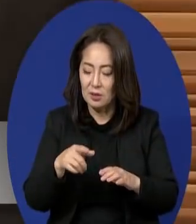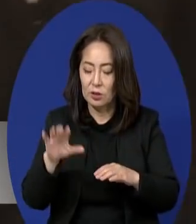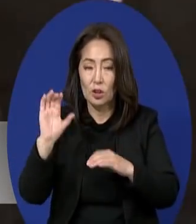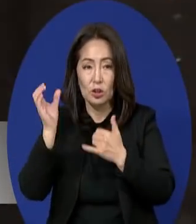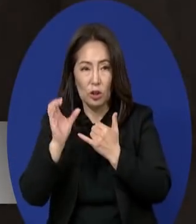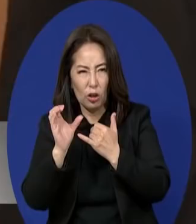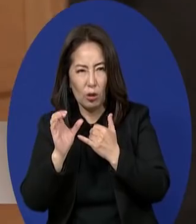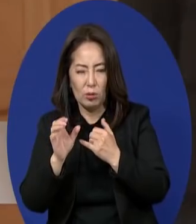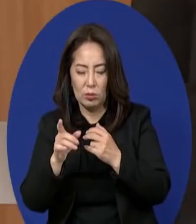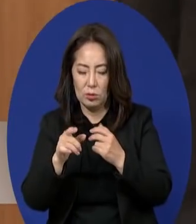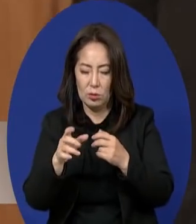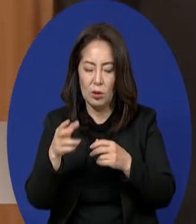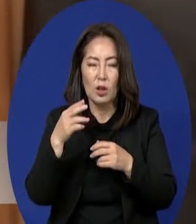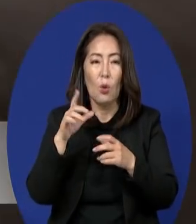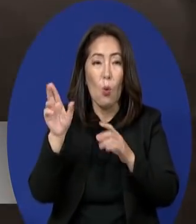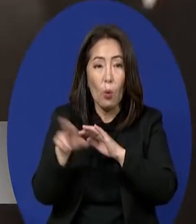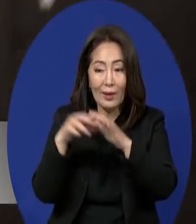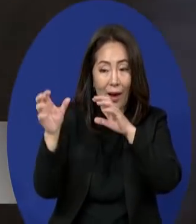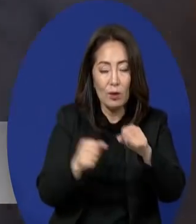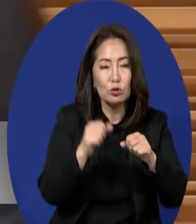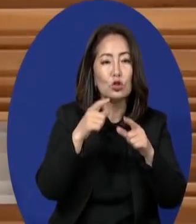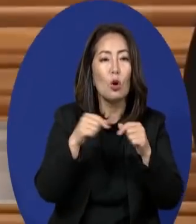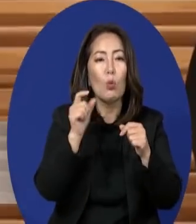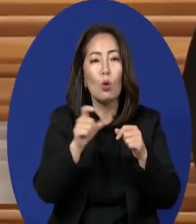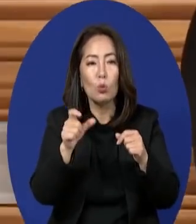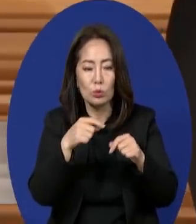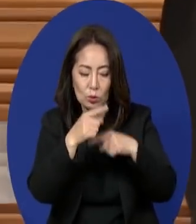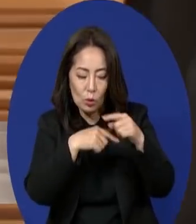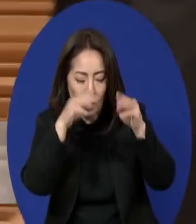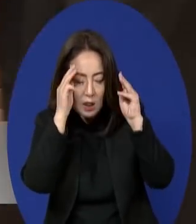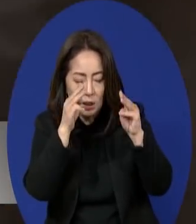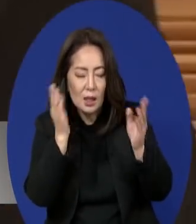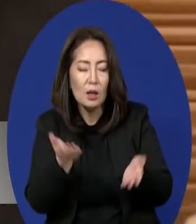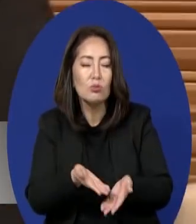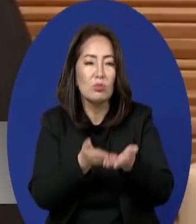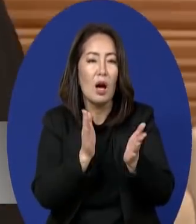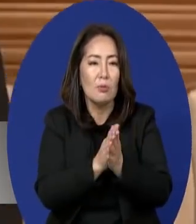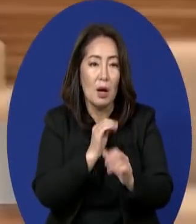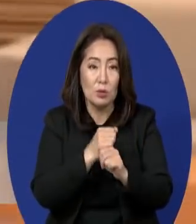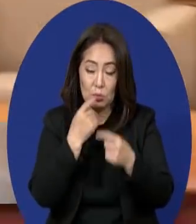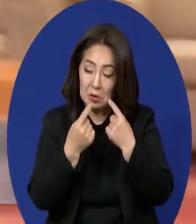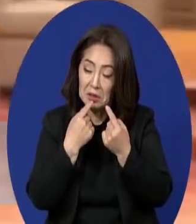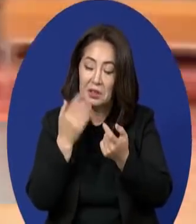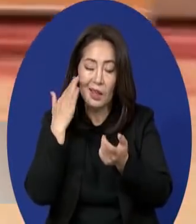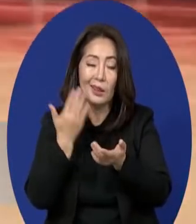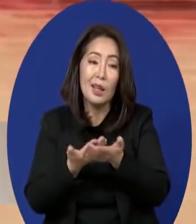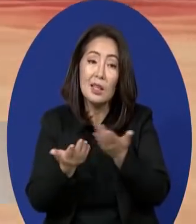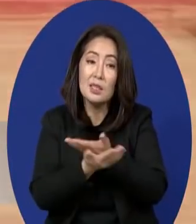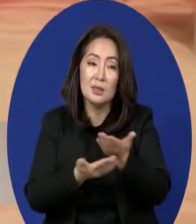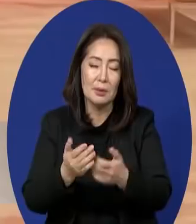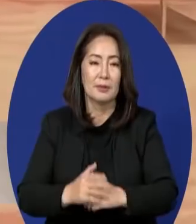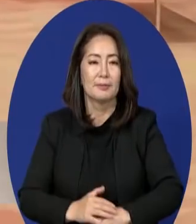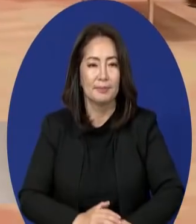Солонгост тулгаалагдсан Япон иргэдийн асуудлыг шийдвэрлэхэд хамтран ажиллах шаардлагатай гэдэг дээр санал нэг байгаагаа илэрхийлжээ.